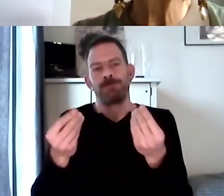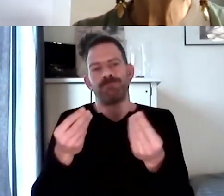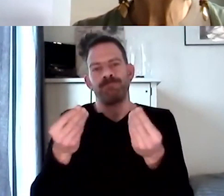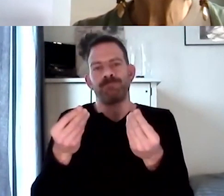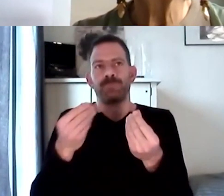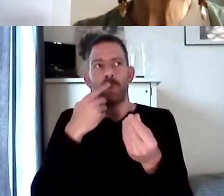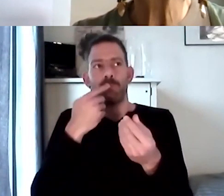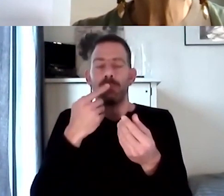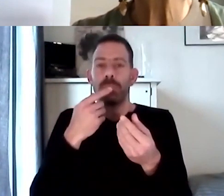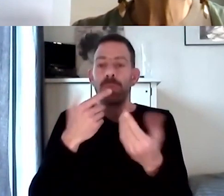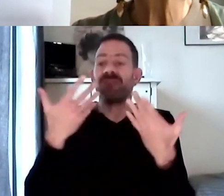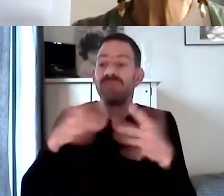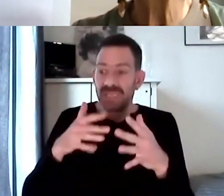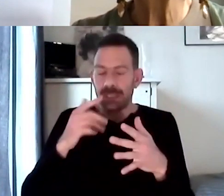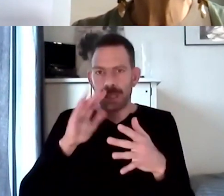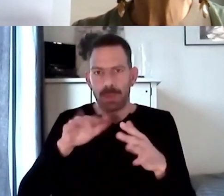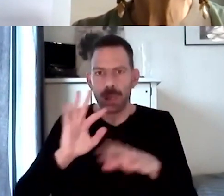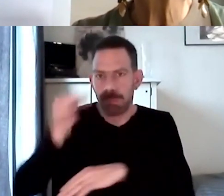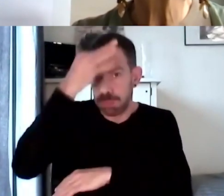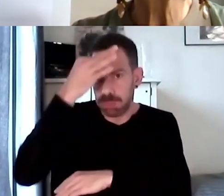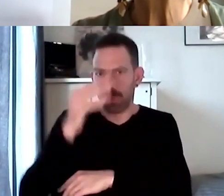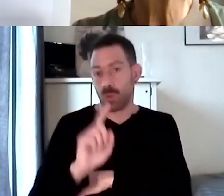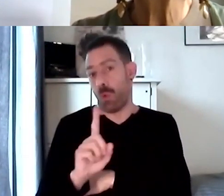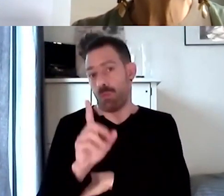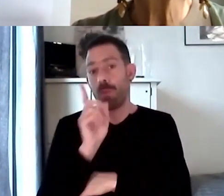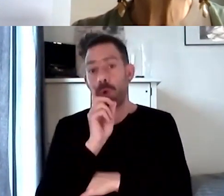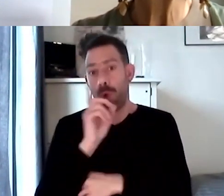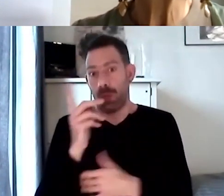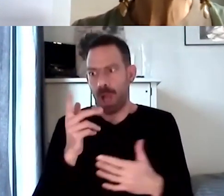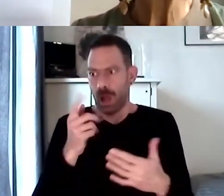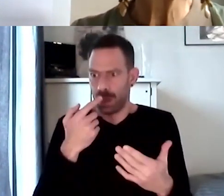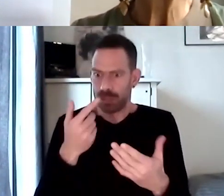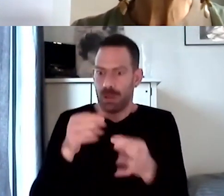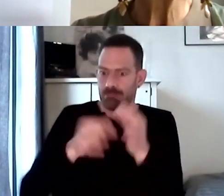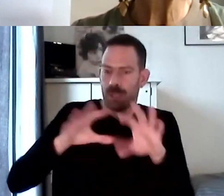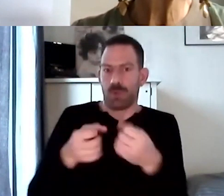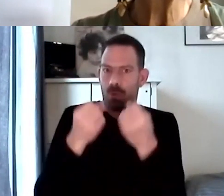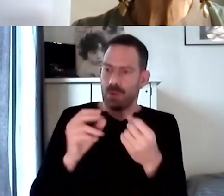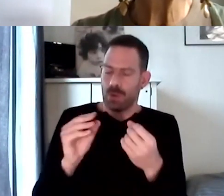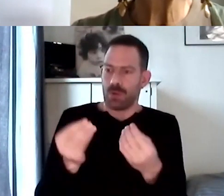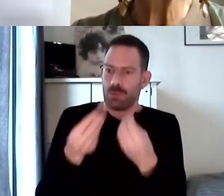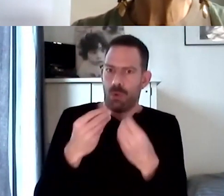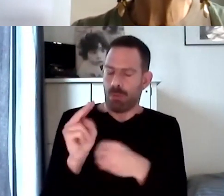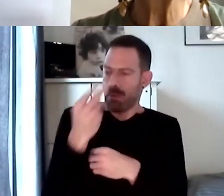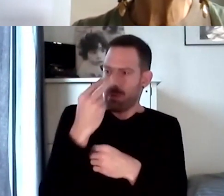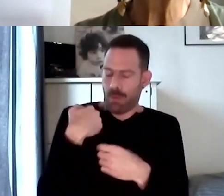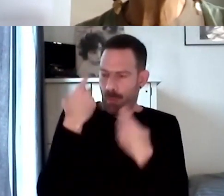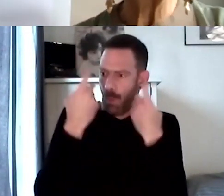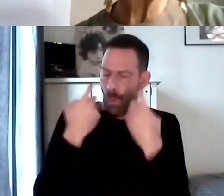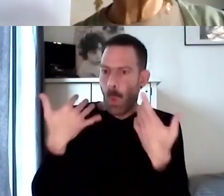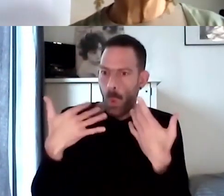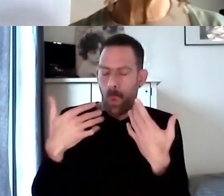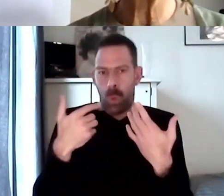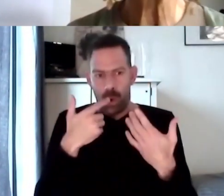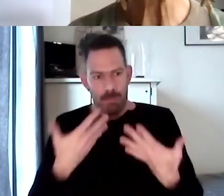n'osent pas se lancer. Parce que c'est aussi une remise en question importante de se remettre en jeu et de dire, bon, ben, là, je me